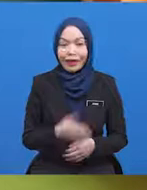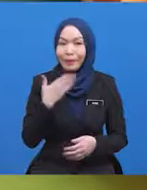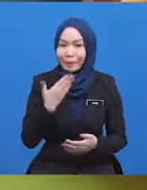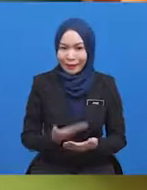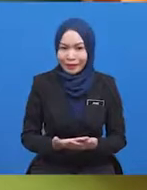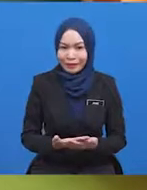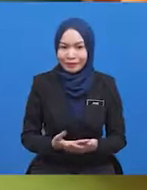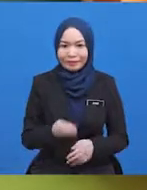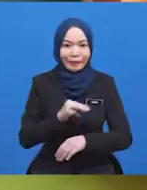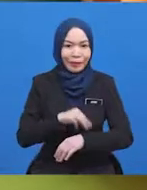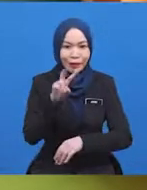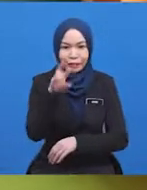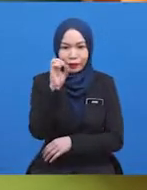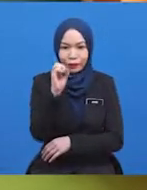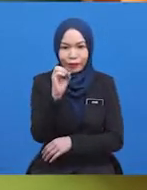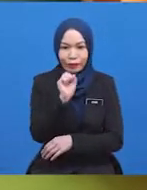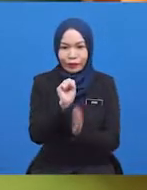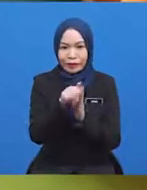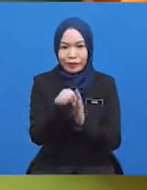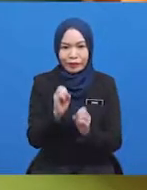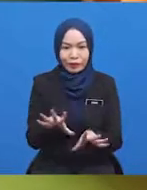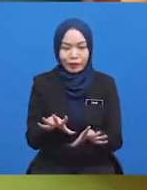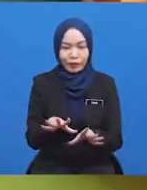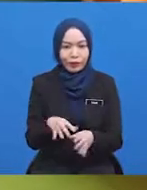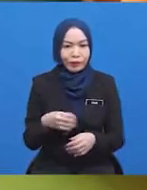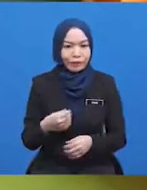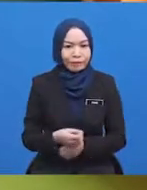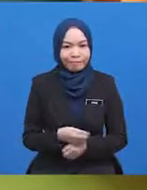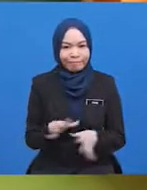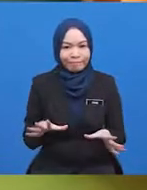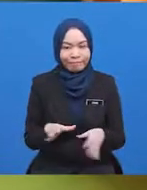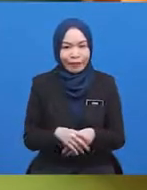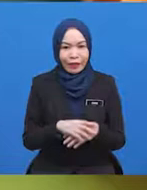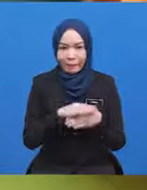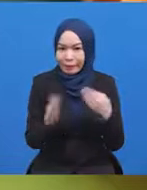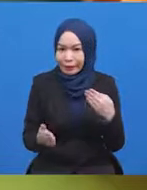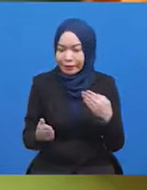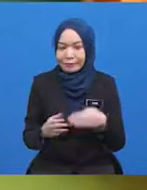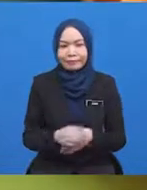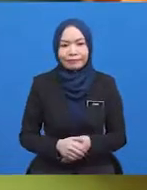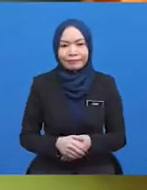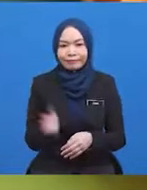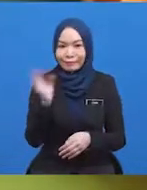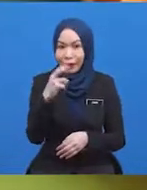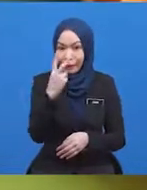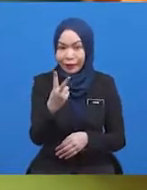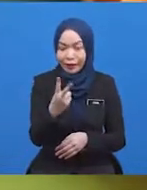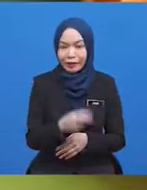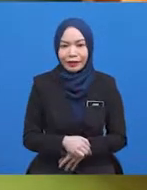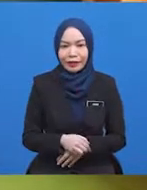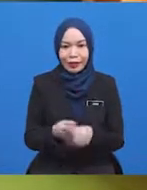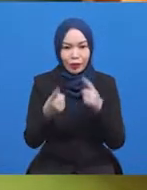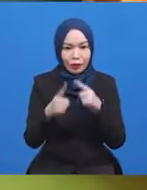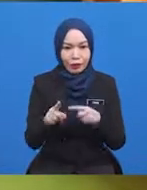Baiklah, masa 20 saat sudah pun berlalu. Mari kita semak adakah jenis batuan yang disenaraikan